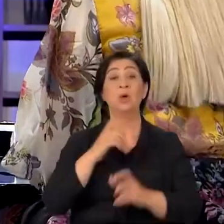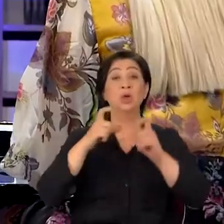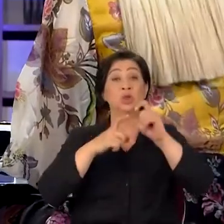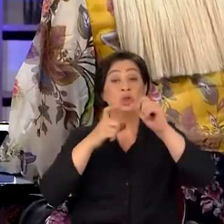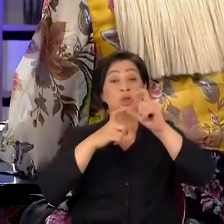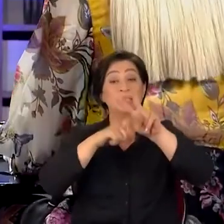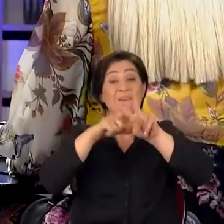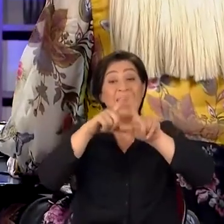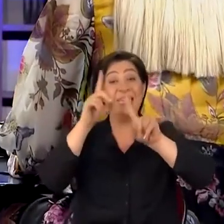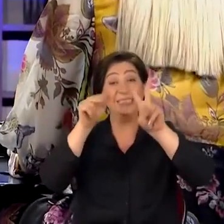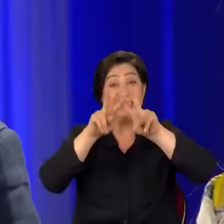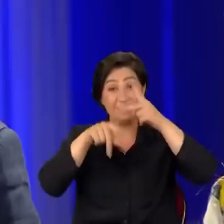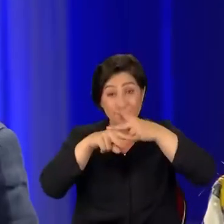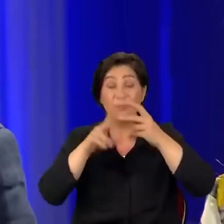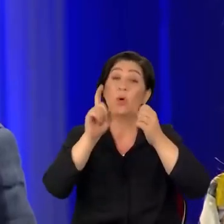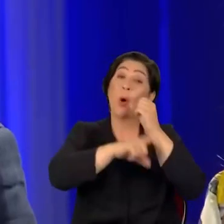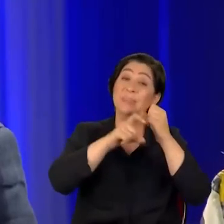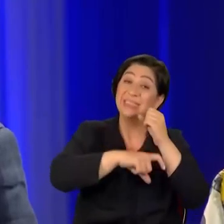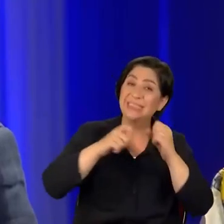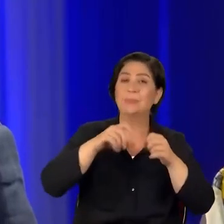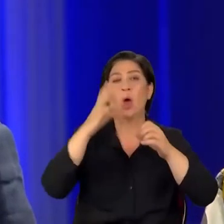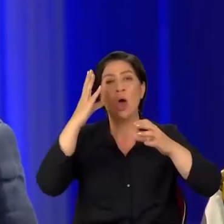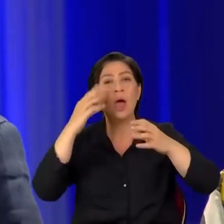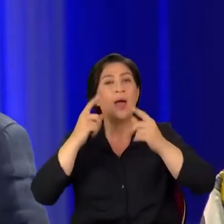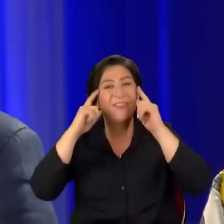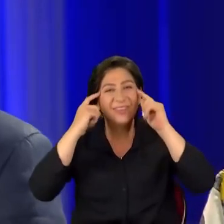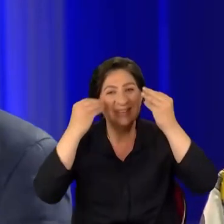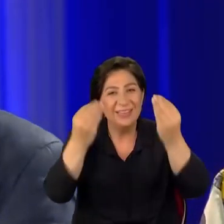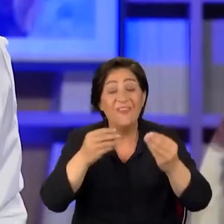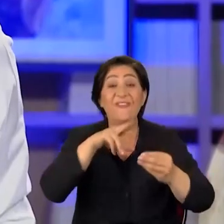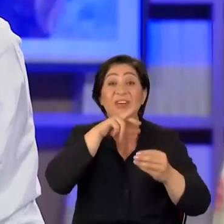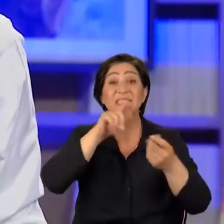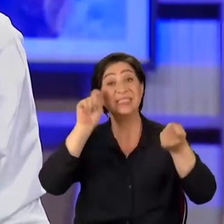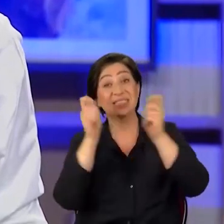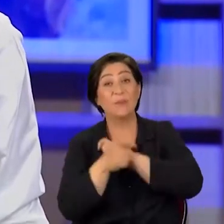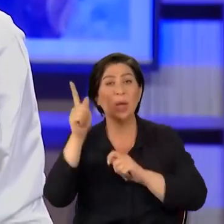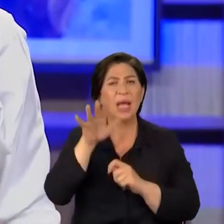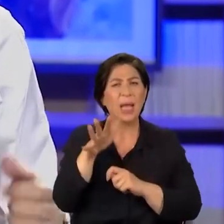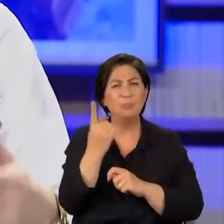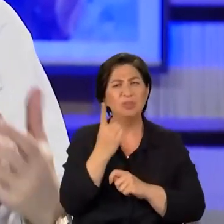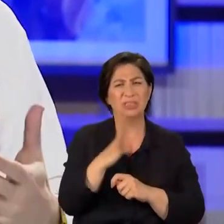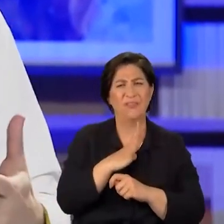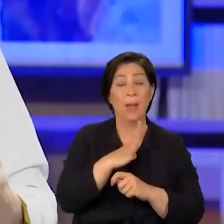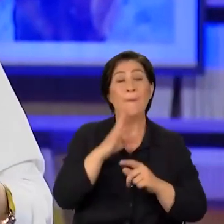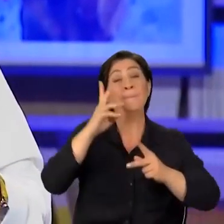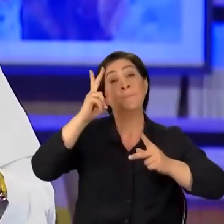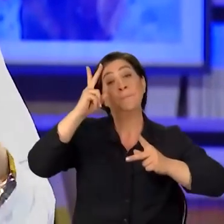sosyalizm ve komünizm önermesindeki, hatta Fransız devrimindeki gariplik şurada. Bir